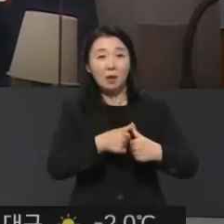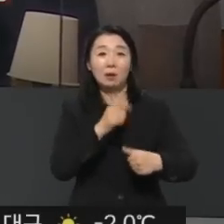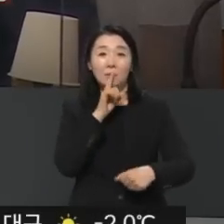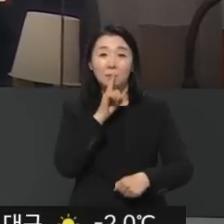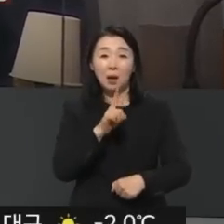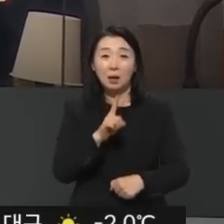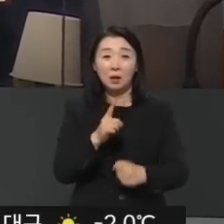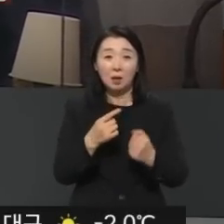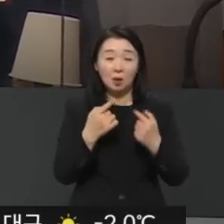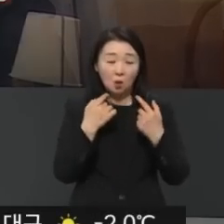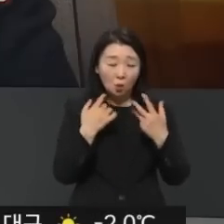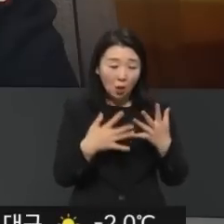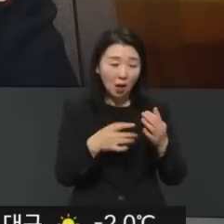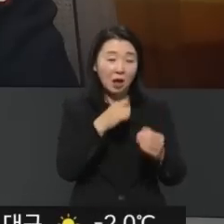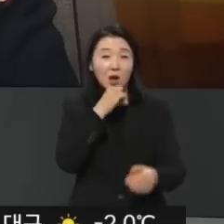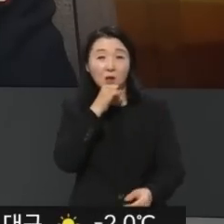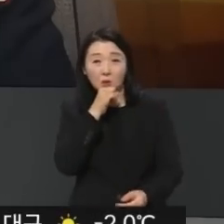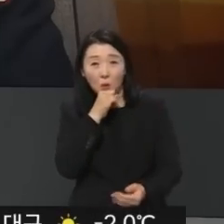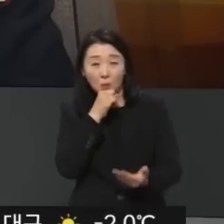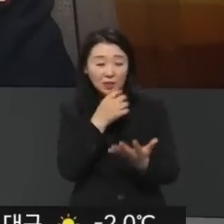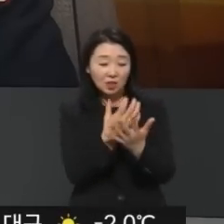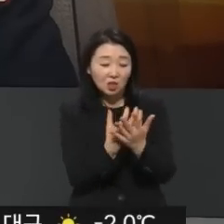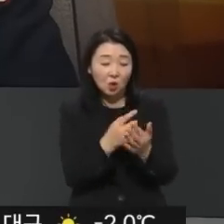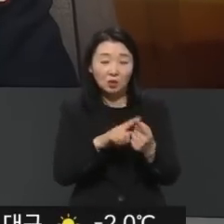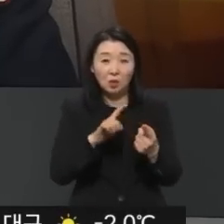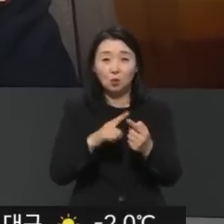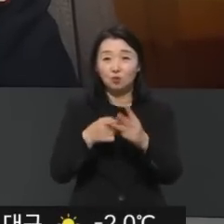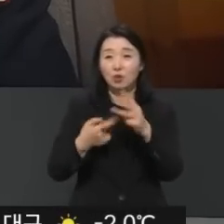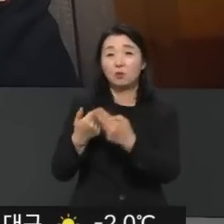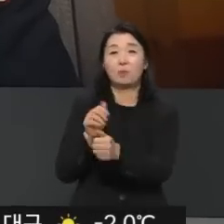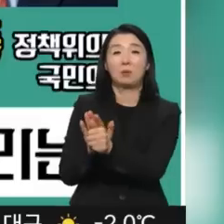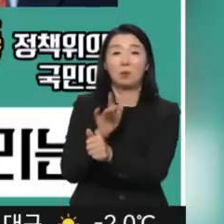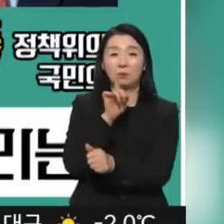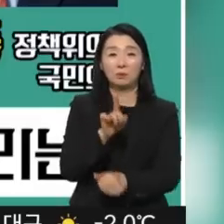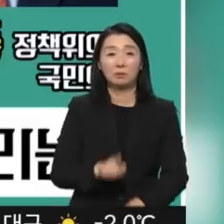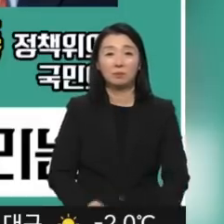수치와 근거를 들어서 윤 대통령의 발언을 뒷받침하고 있습니다.